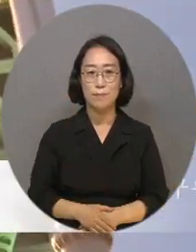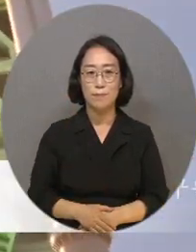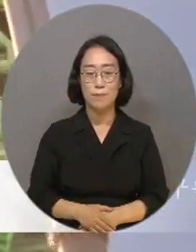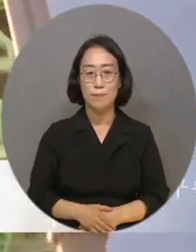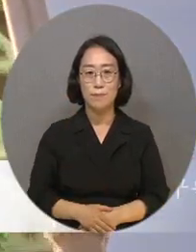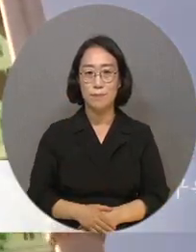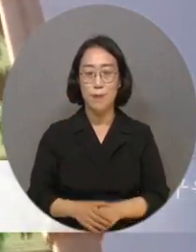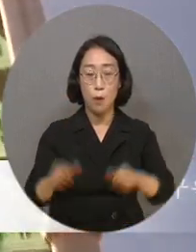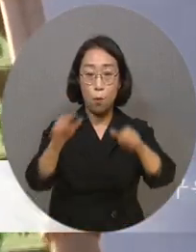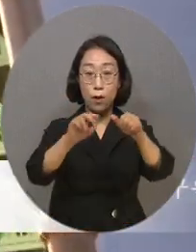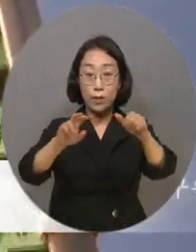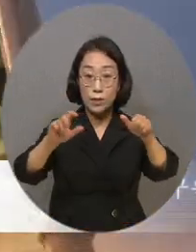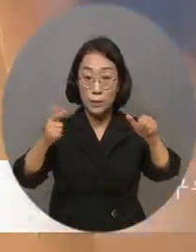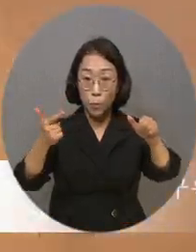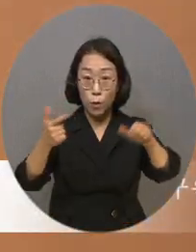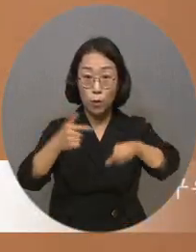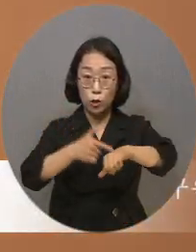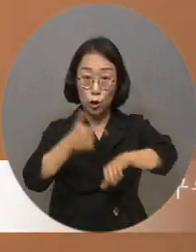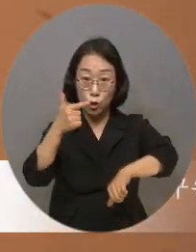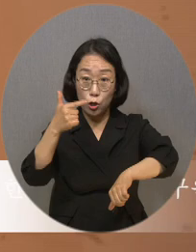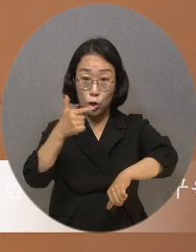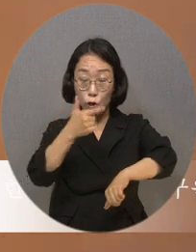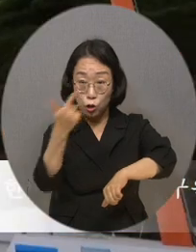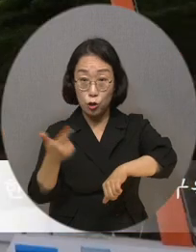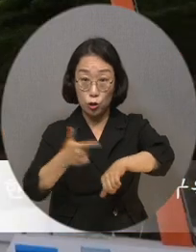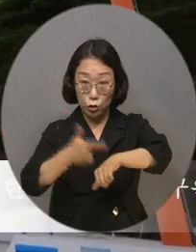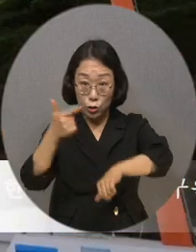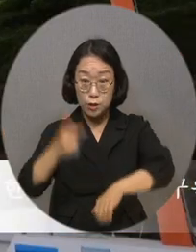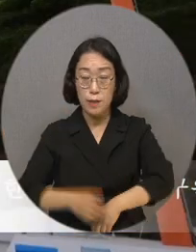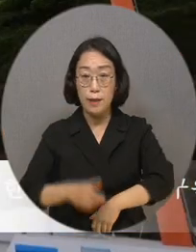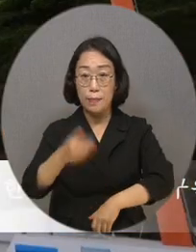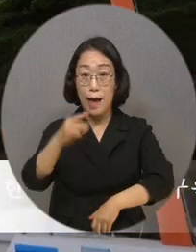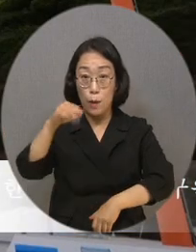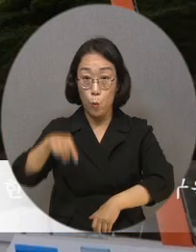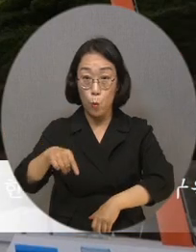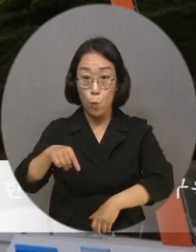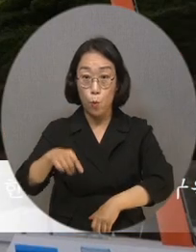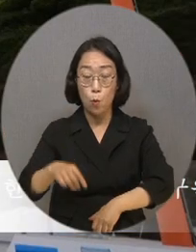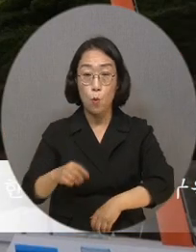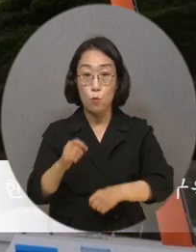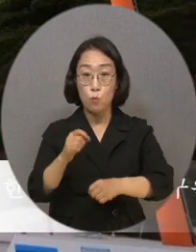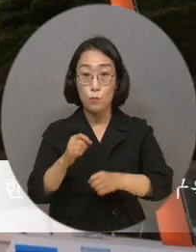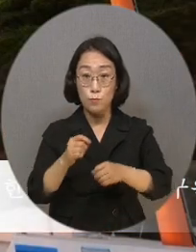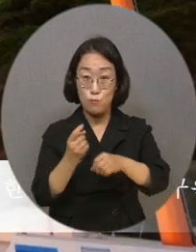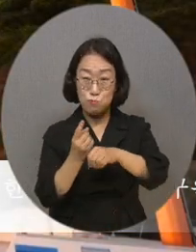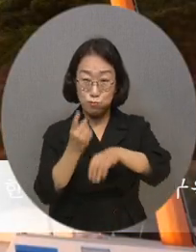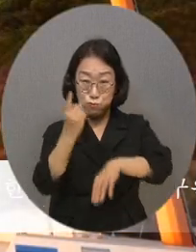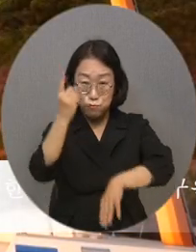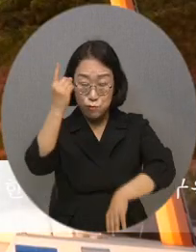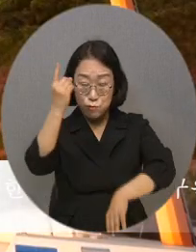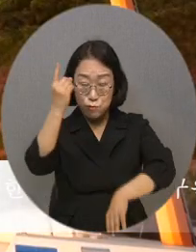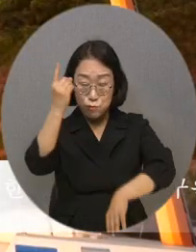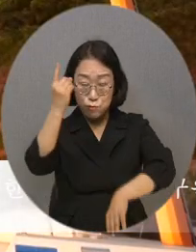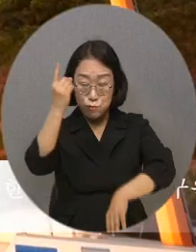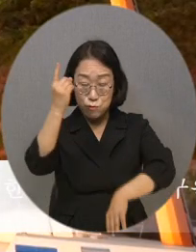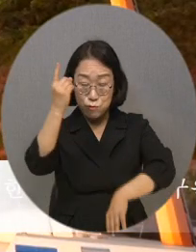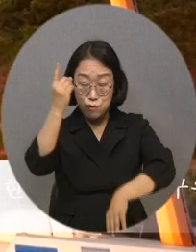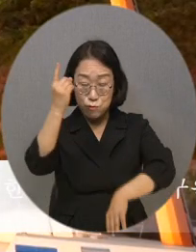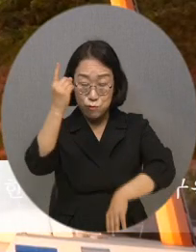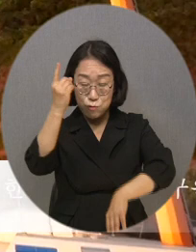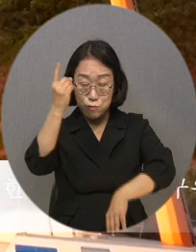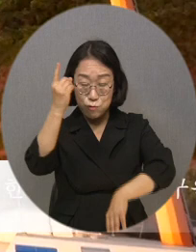지난 25일 저녁 6시 24분 공군 나로우주센터에서 한국형 발사체 누리호 3차 발사가